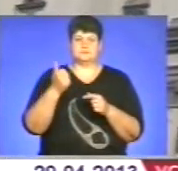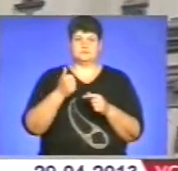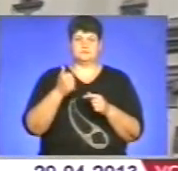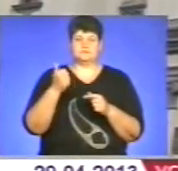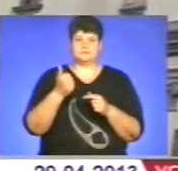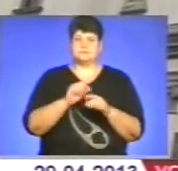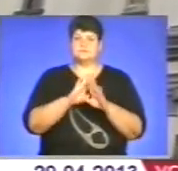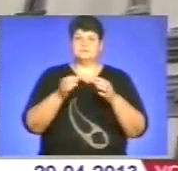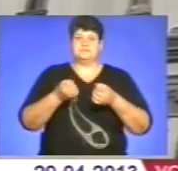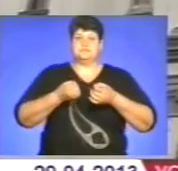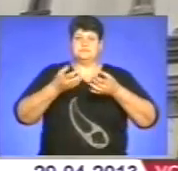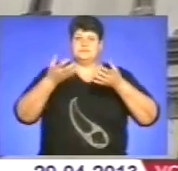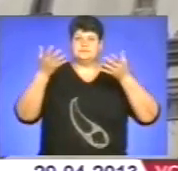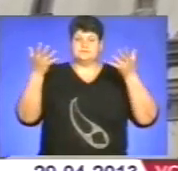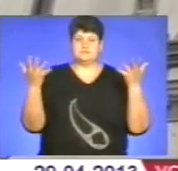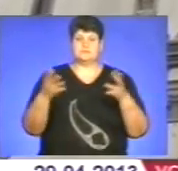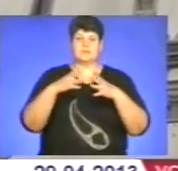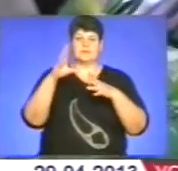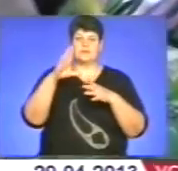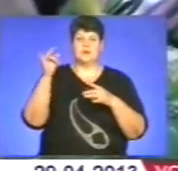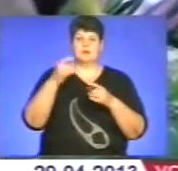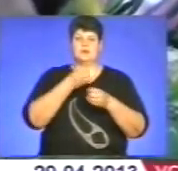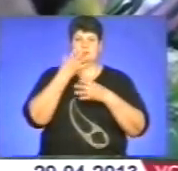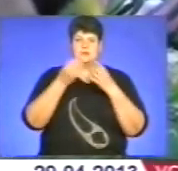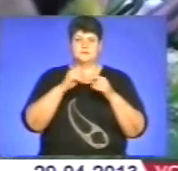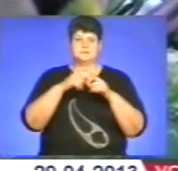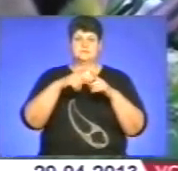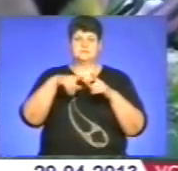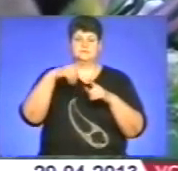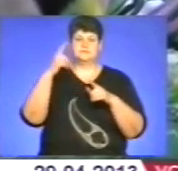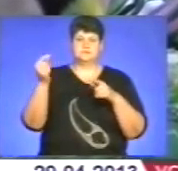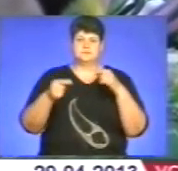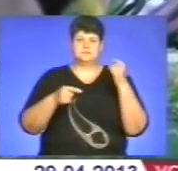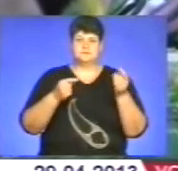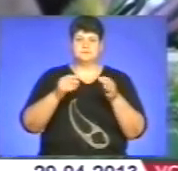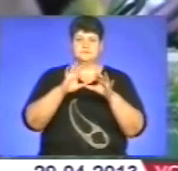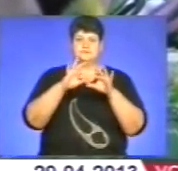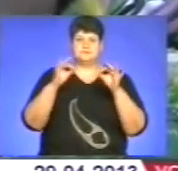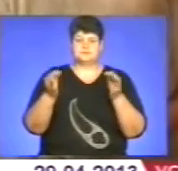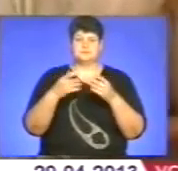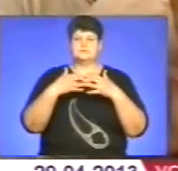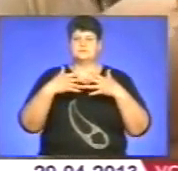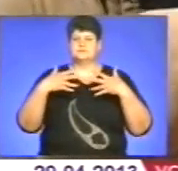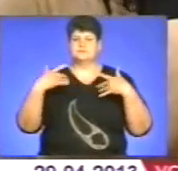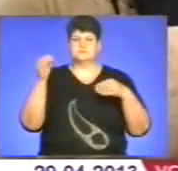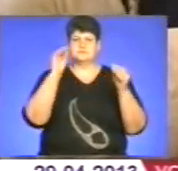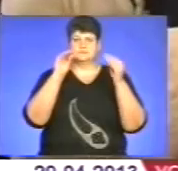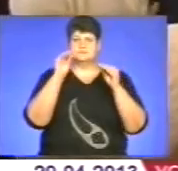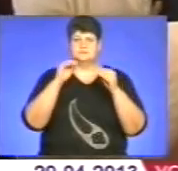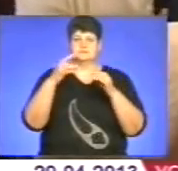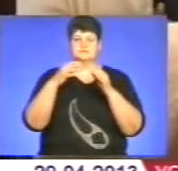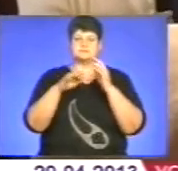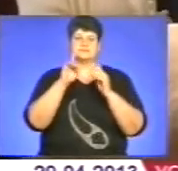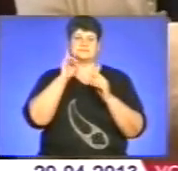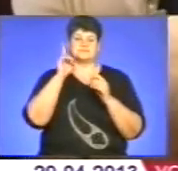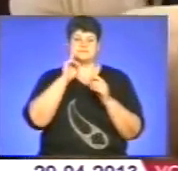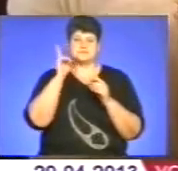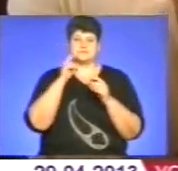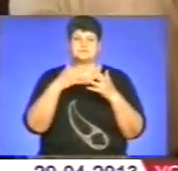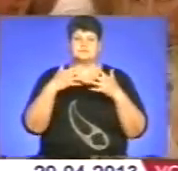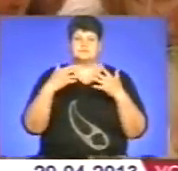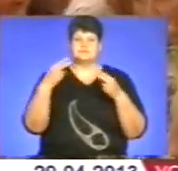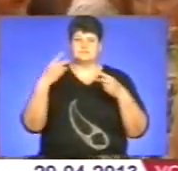Вербові композиції увінчені квітами, зіллям, стрічками. Традиція вбирати гілля у найрізноманітніший спосіб додає колориту.